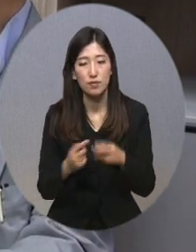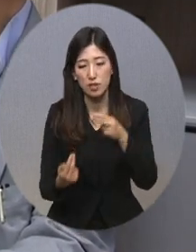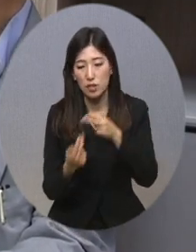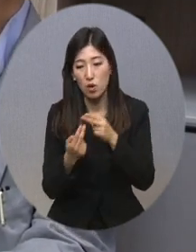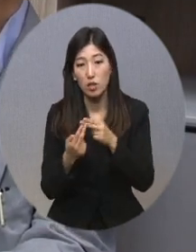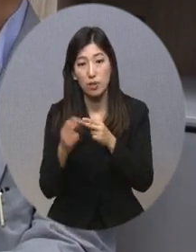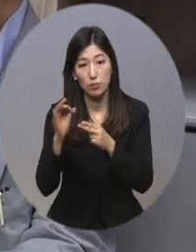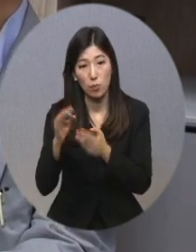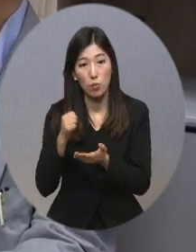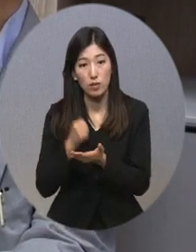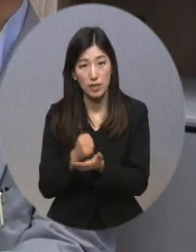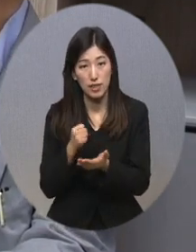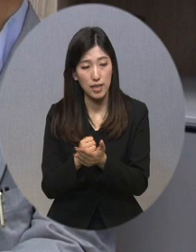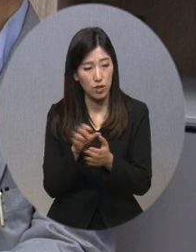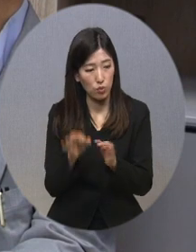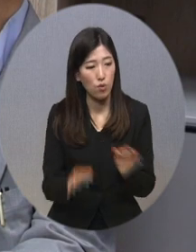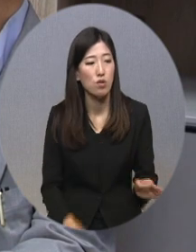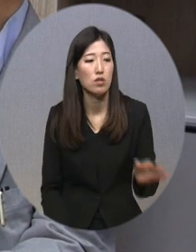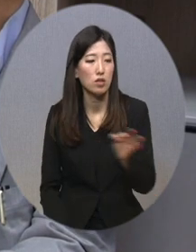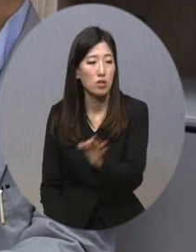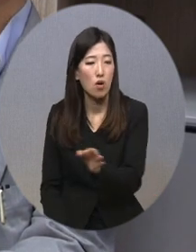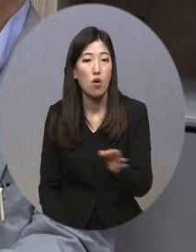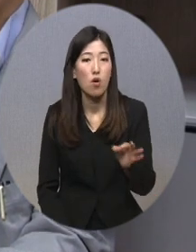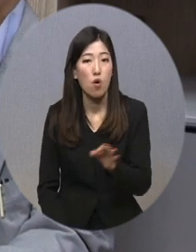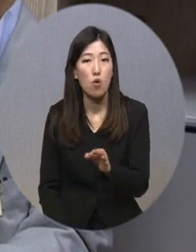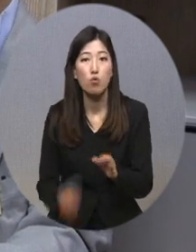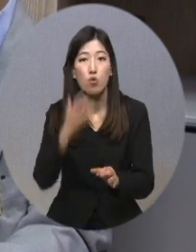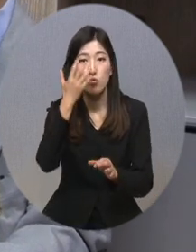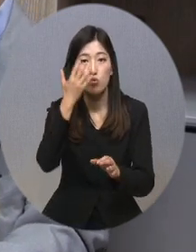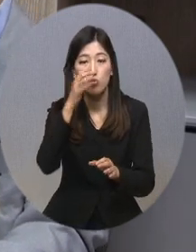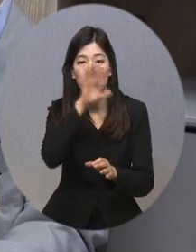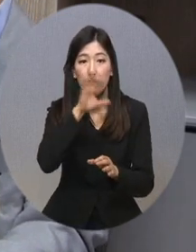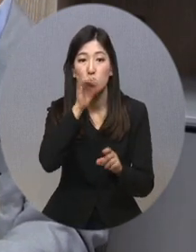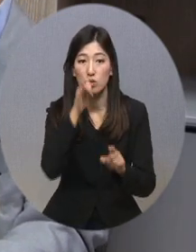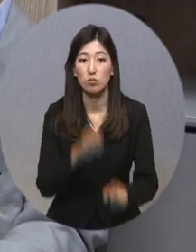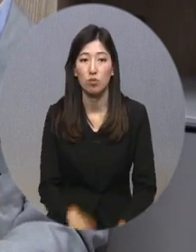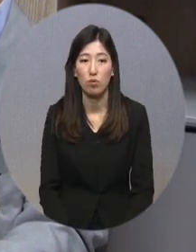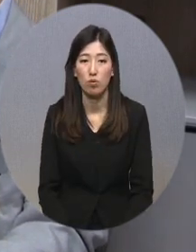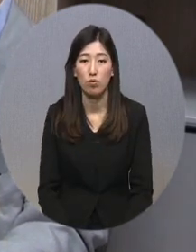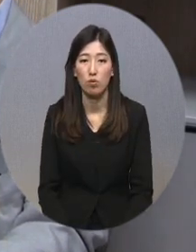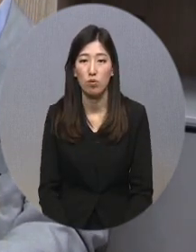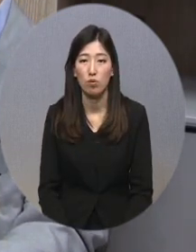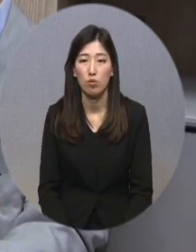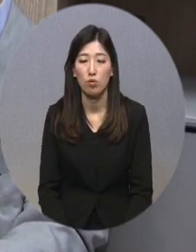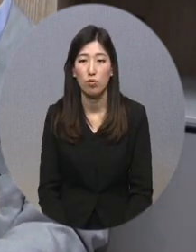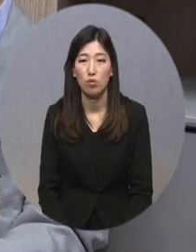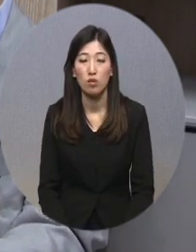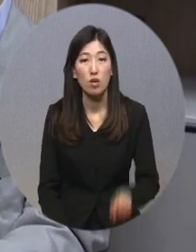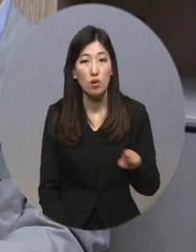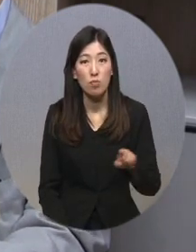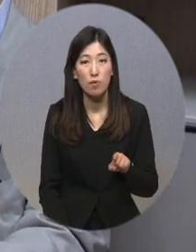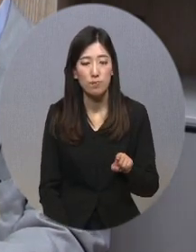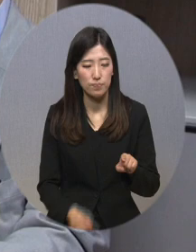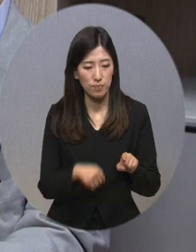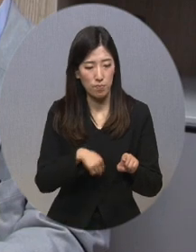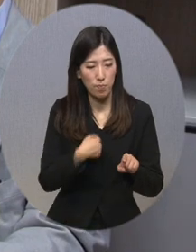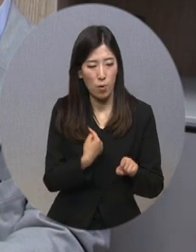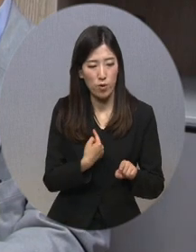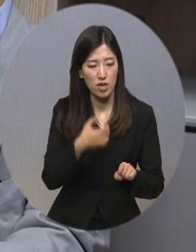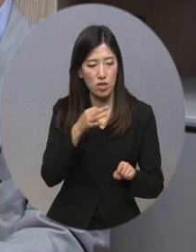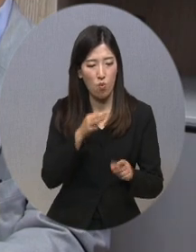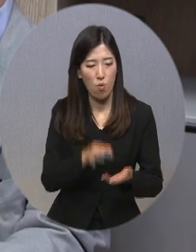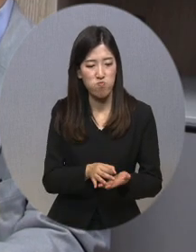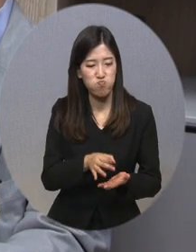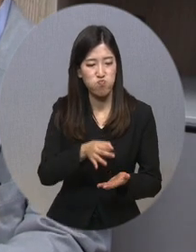통장에다가 넣는 훈련을 시킨다고 하는데, 맞습니다. 그게 본인이 그 재산을 축적하기 위한